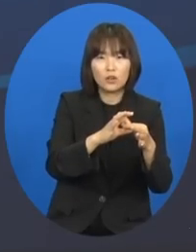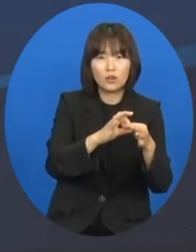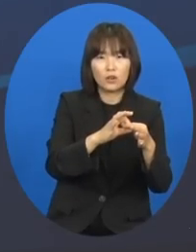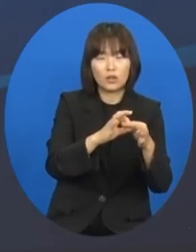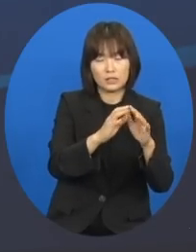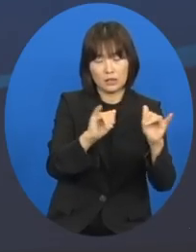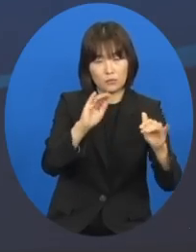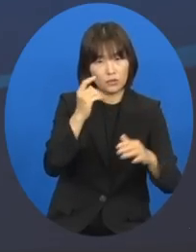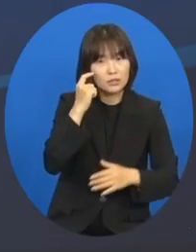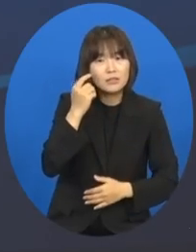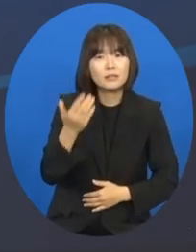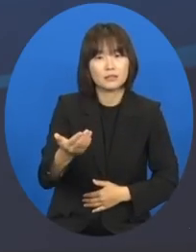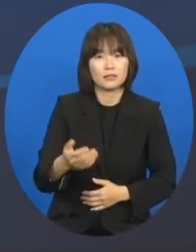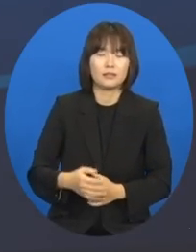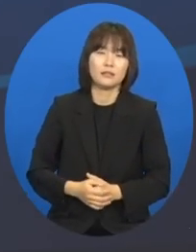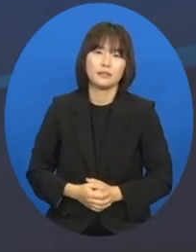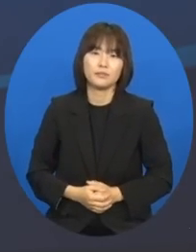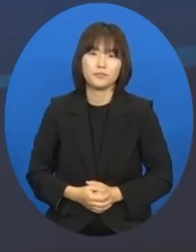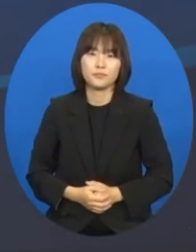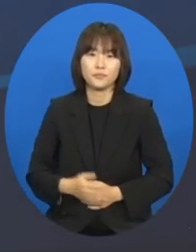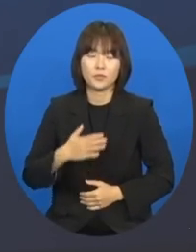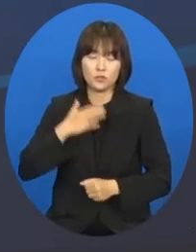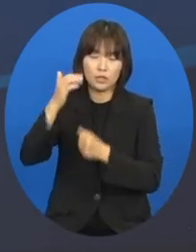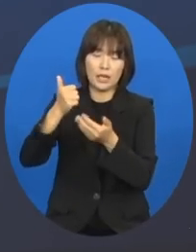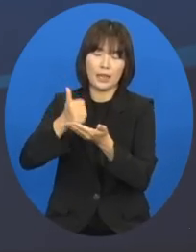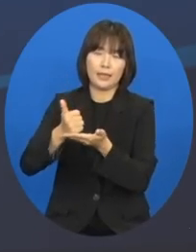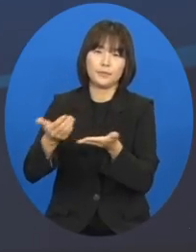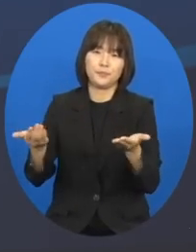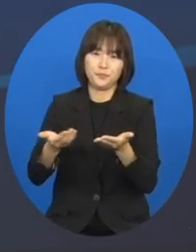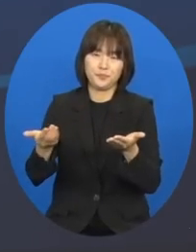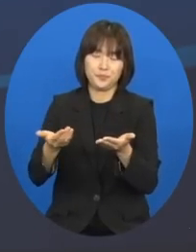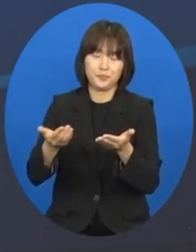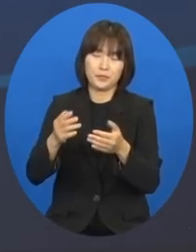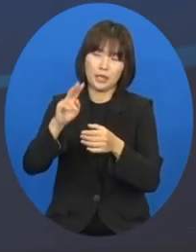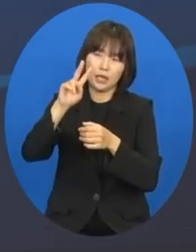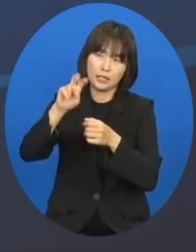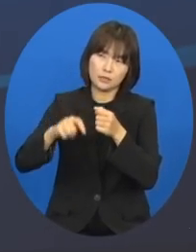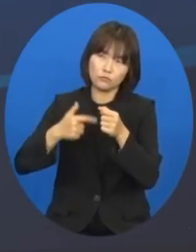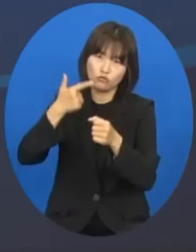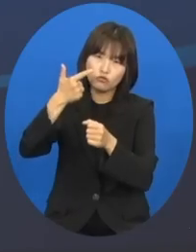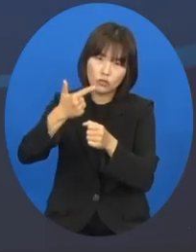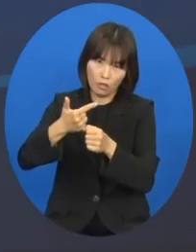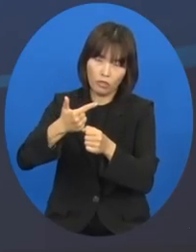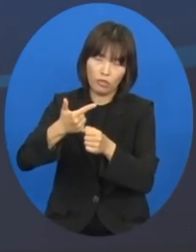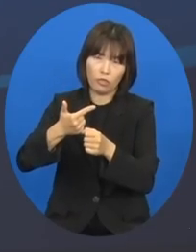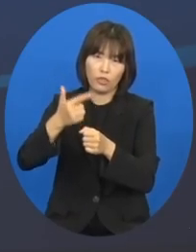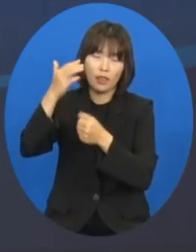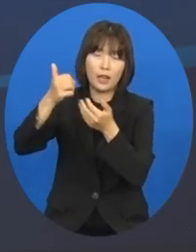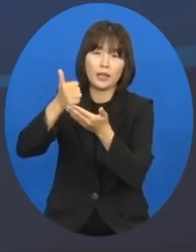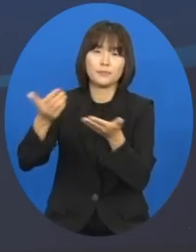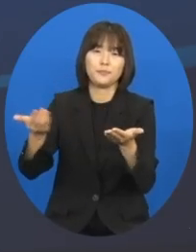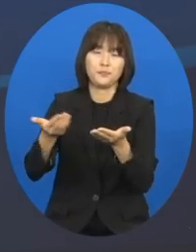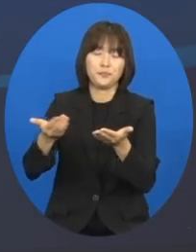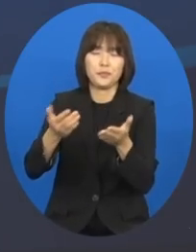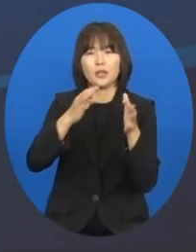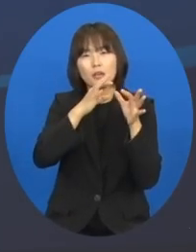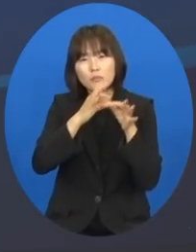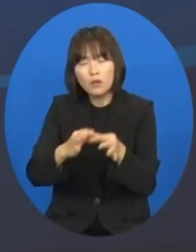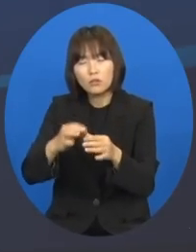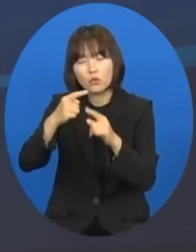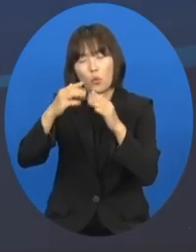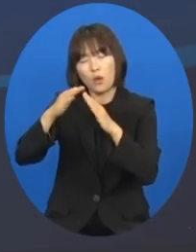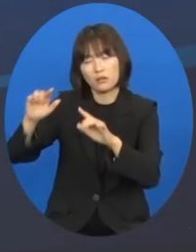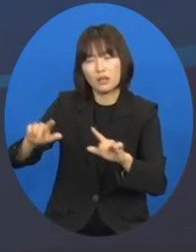저도 사역을 하면서 26년 사역을 하면서 정말 그냥 교회에서 살았거든요 그리고